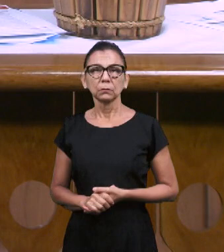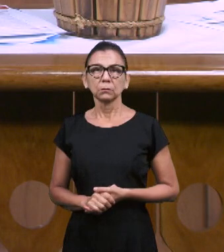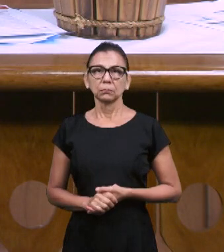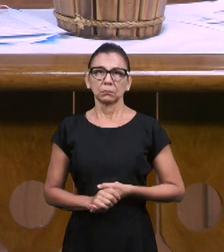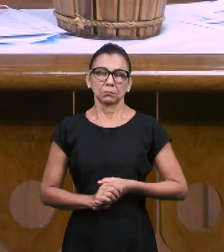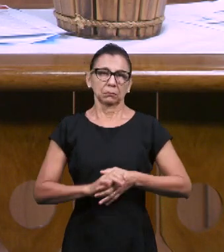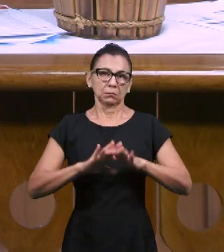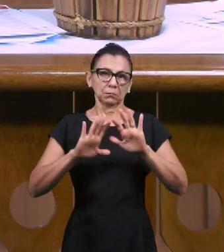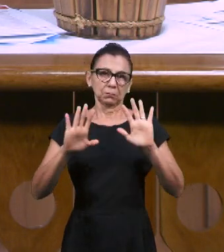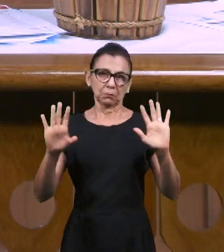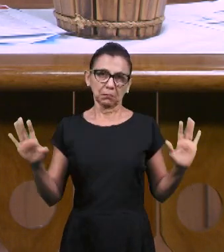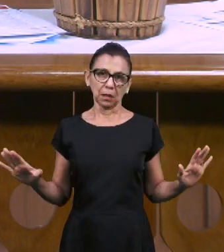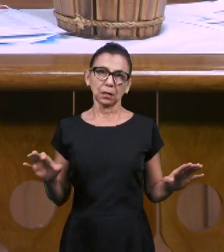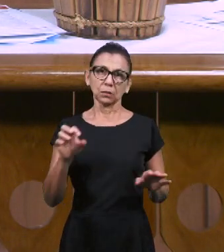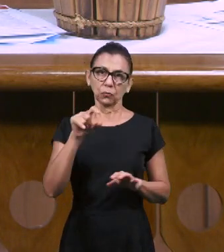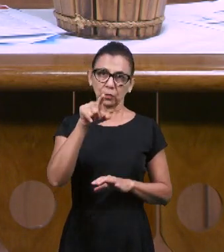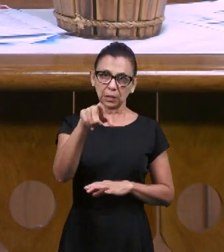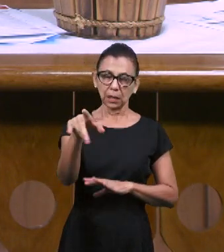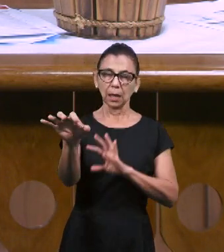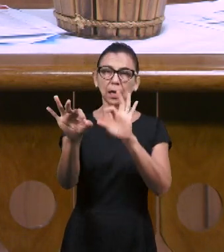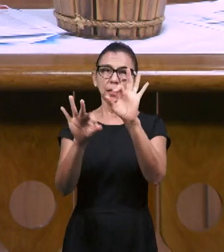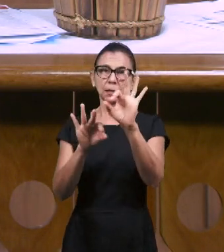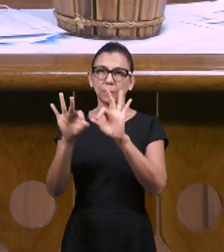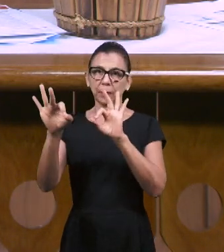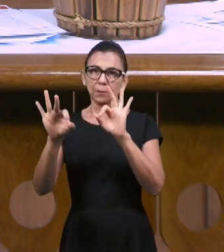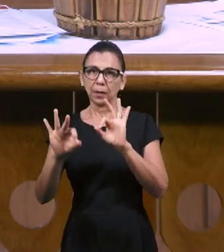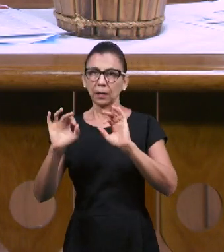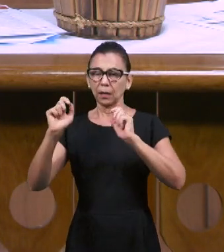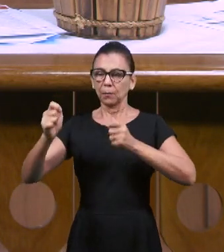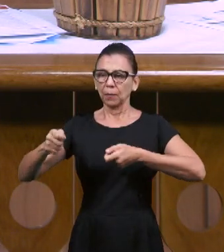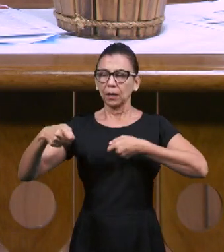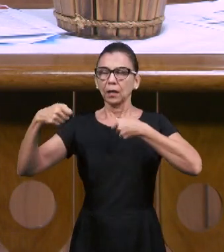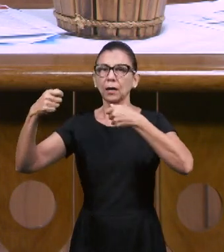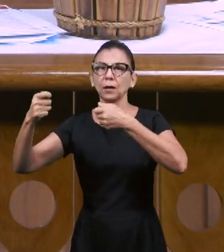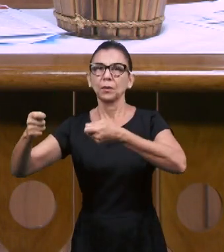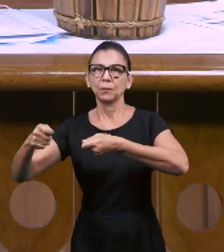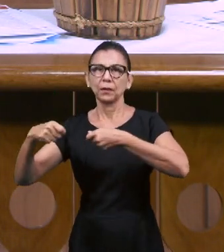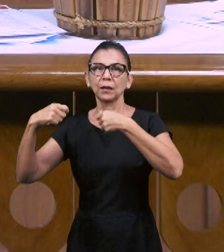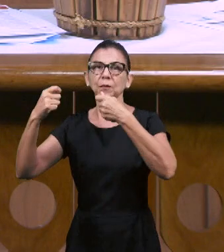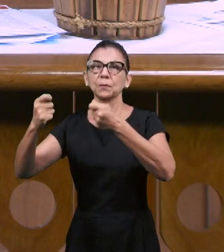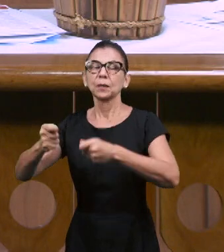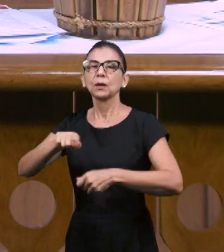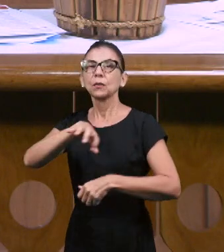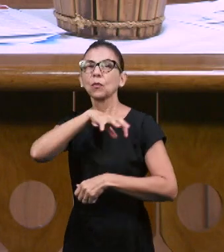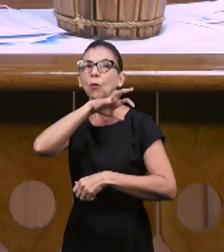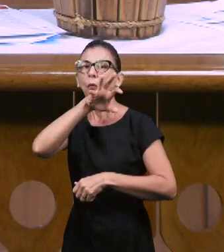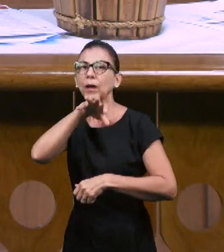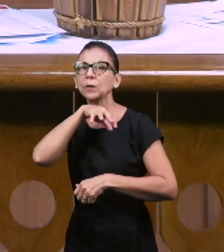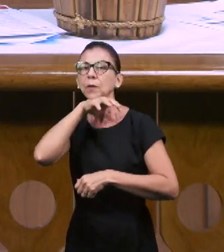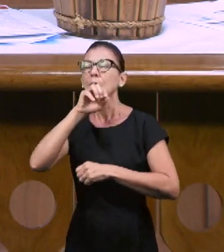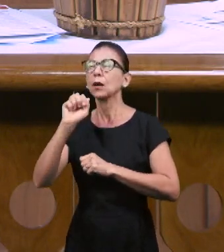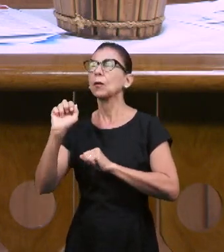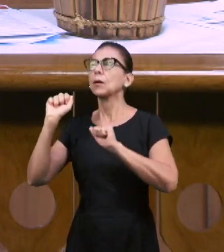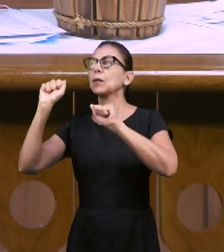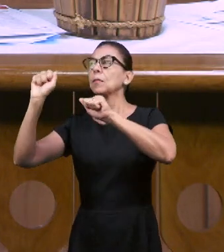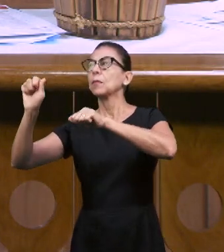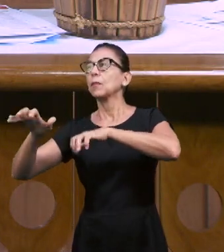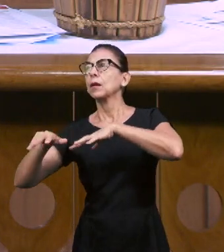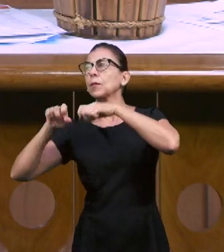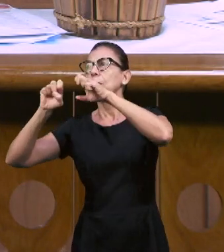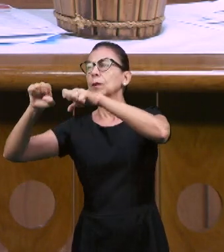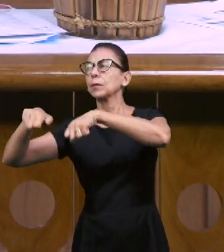problème. Vous mettez votre traîneau. Donc l'enfant aime bien ça, la petite brebis, la